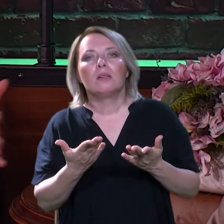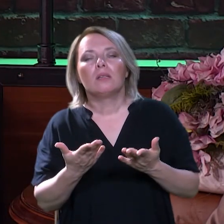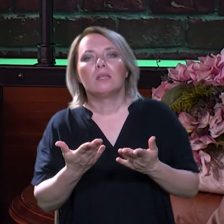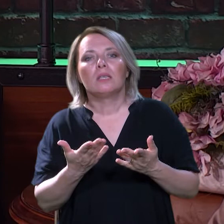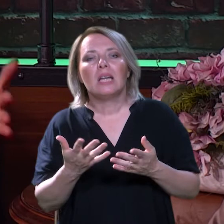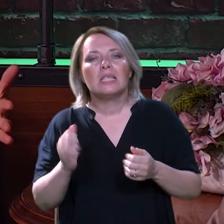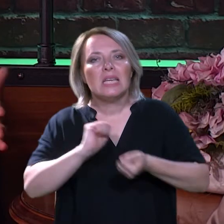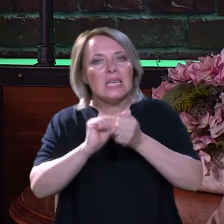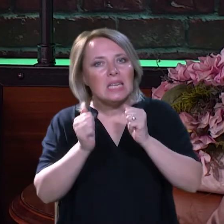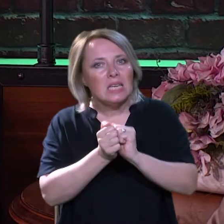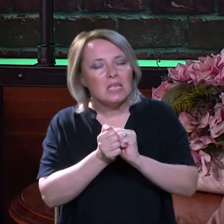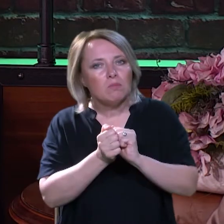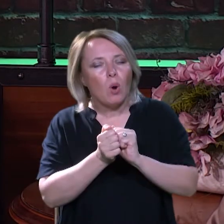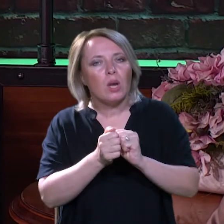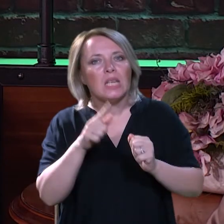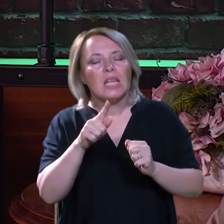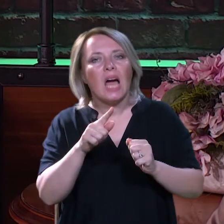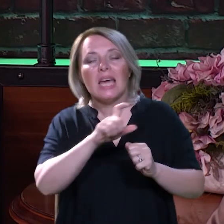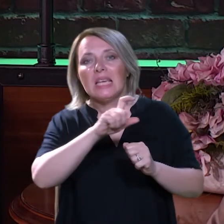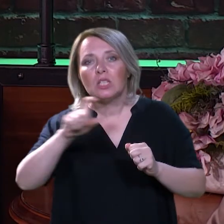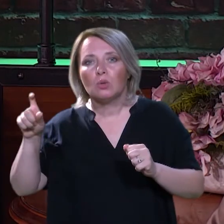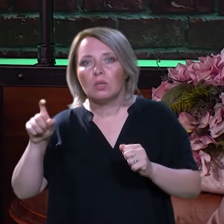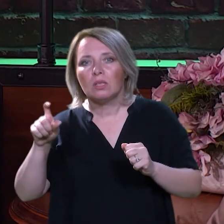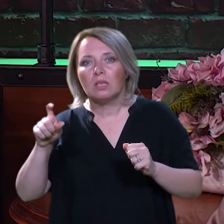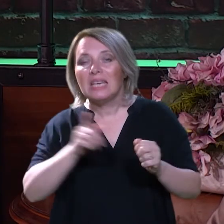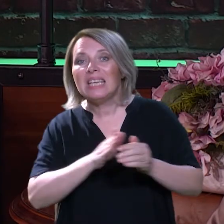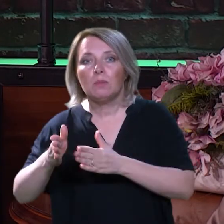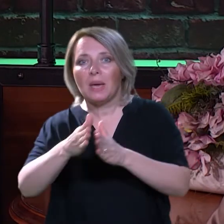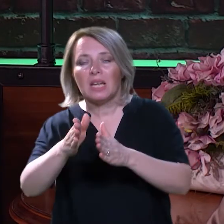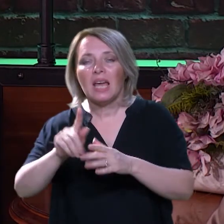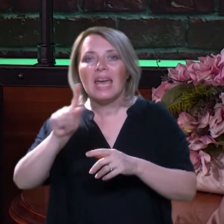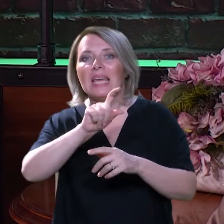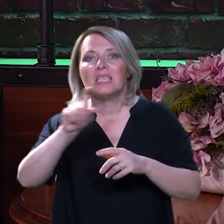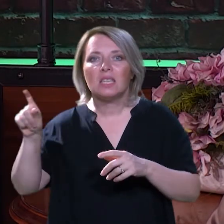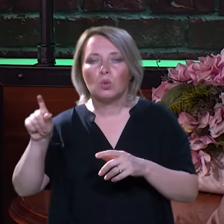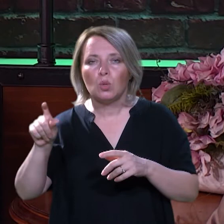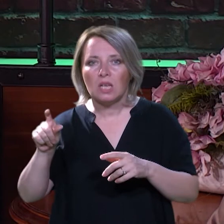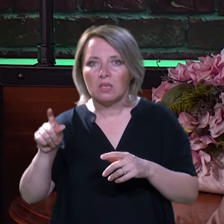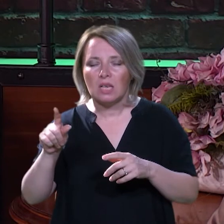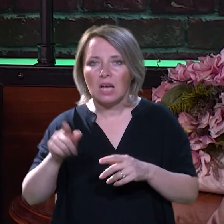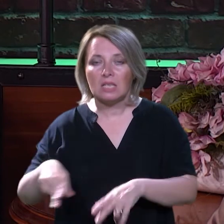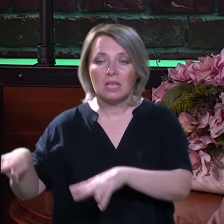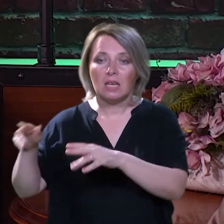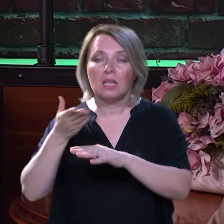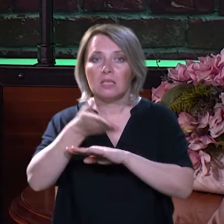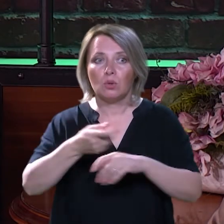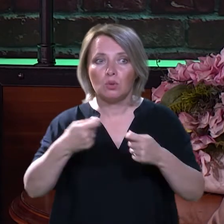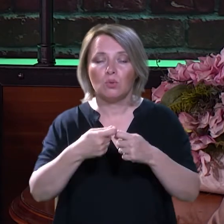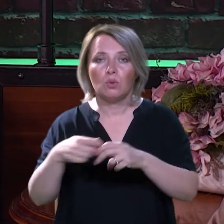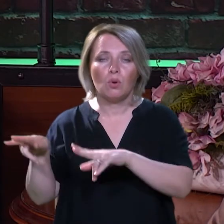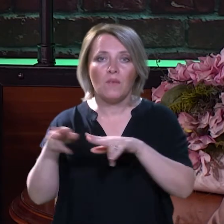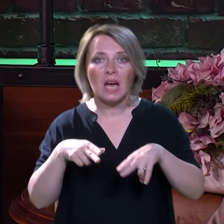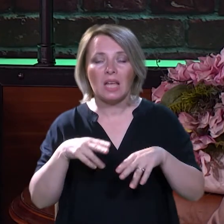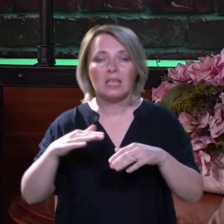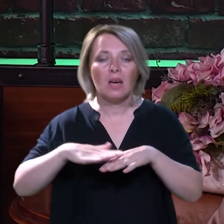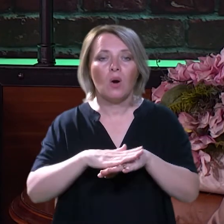institucionalizacija, odnosno hospitalizacija, i da se kroz tu udrugu tom pojedincu, tom korisniku vrati nekakav osjećaj